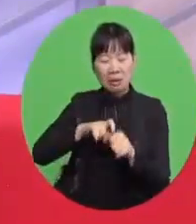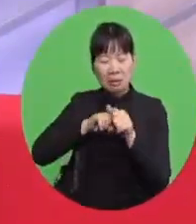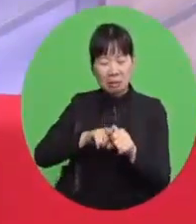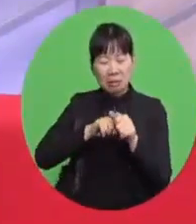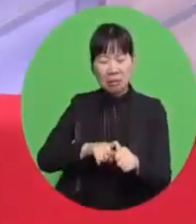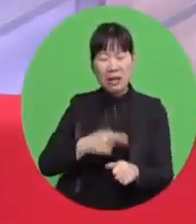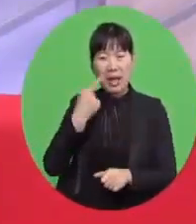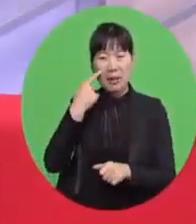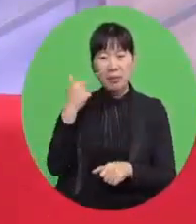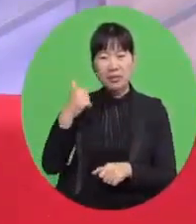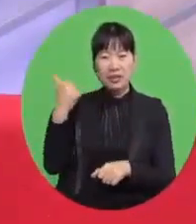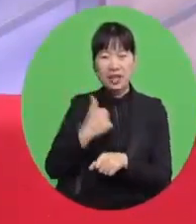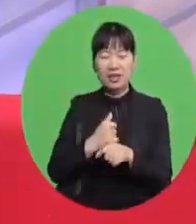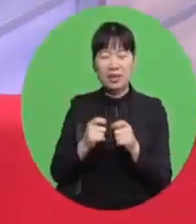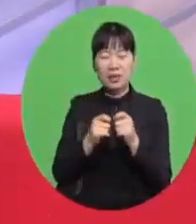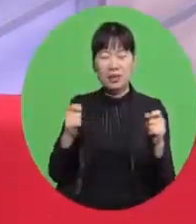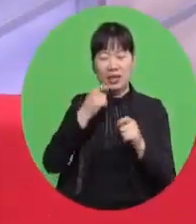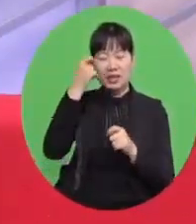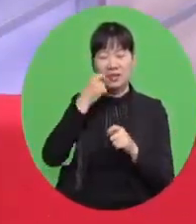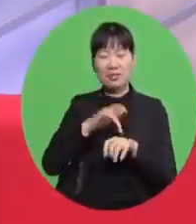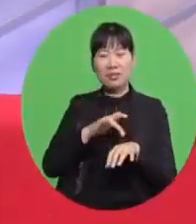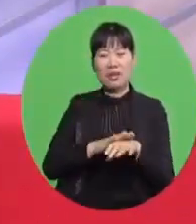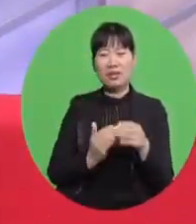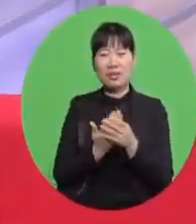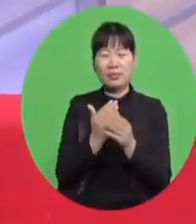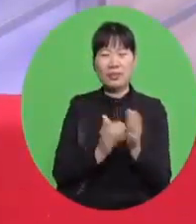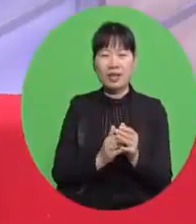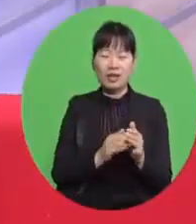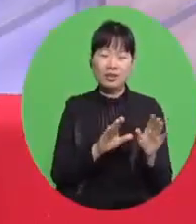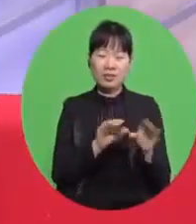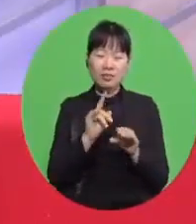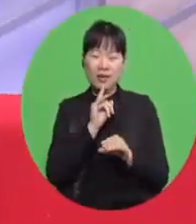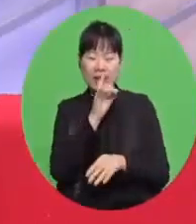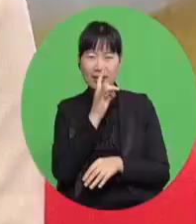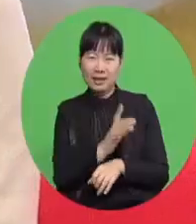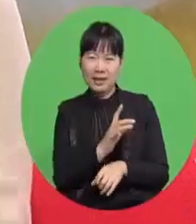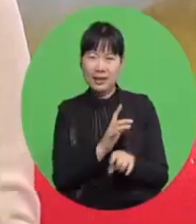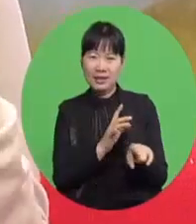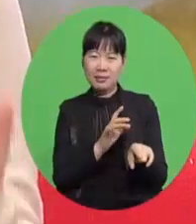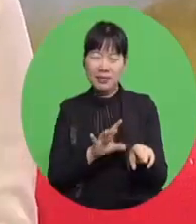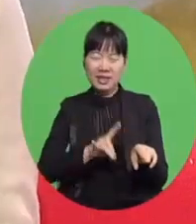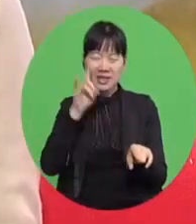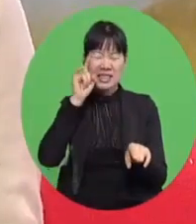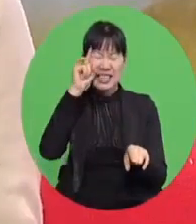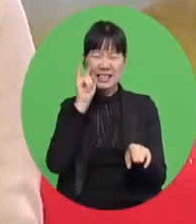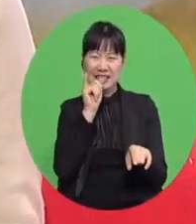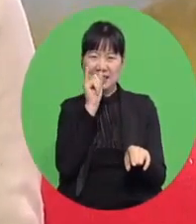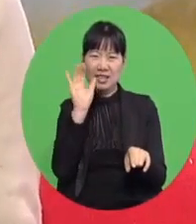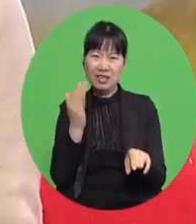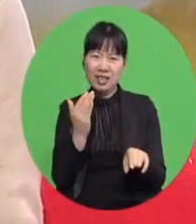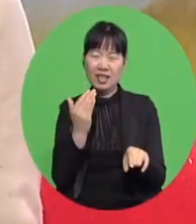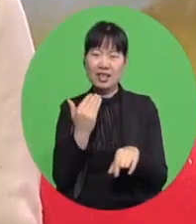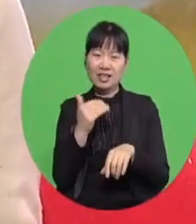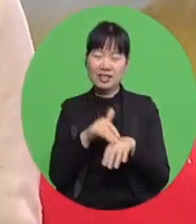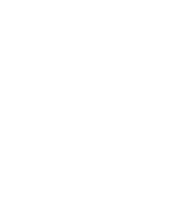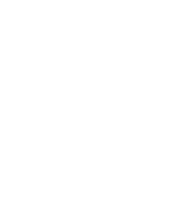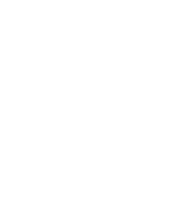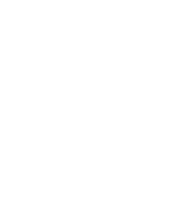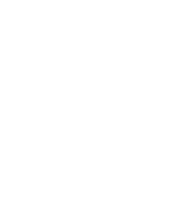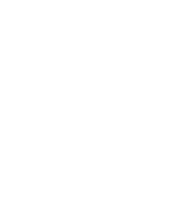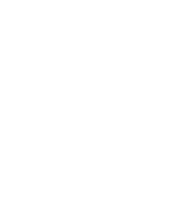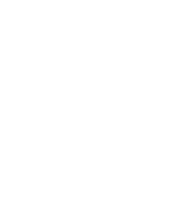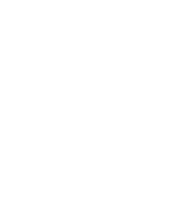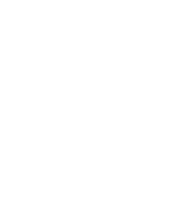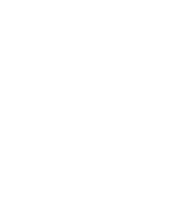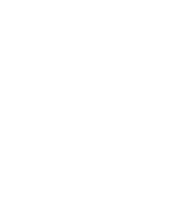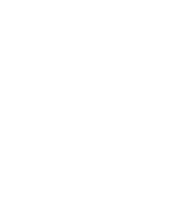보자. 그래서 좀 오래 징징거리는 그러니까 그리고 또 거죠. 좋은 말로 하면 우리 엄마는 안 돼. 네. 어 일단 짜증을 내가 내야 어느 정도 돼. 해야 돼. 뭐 예. 이런 식으로 될 것 같은데.